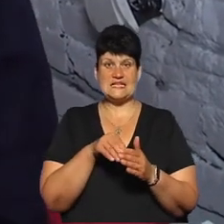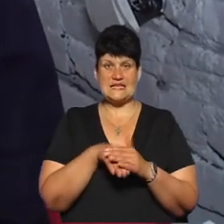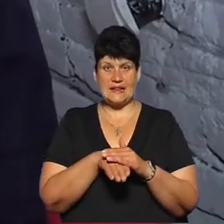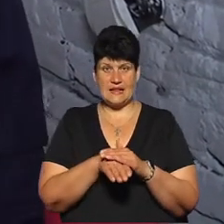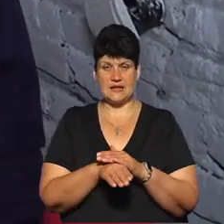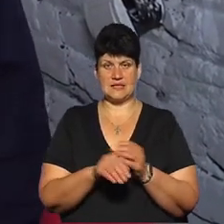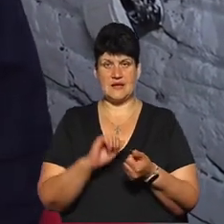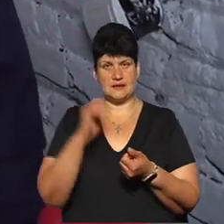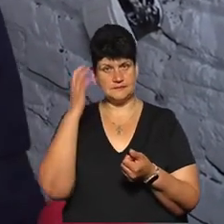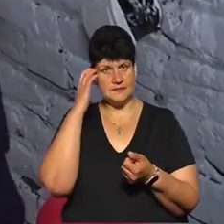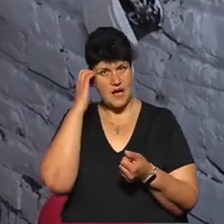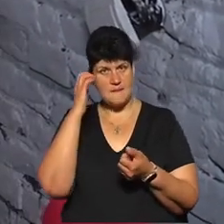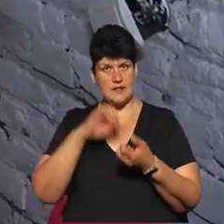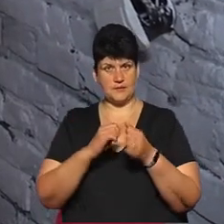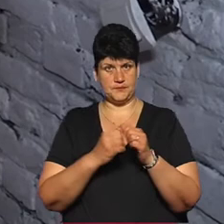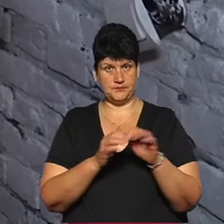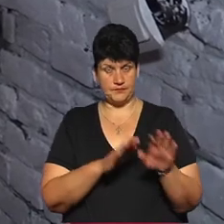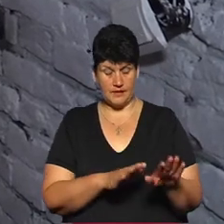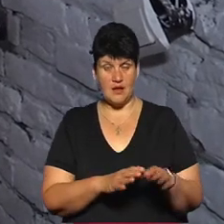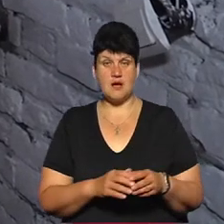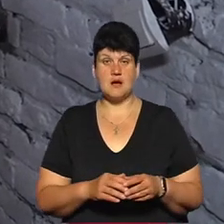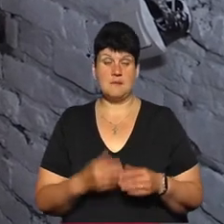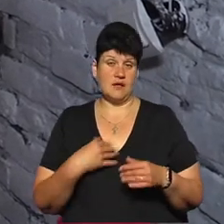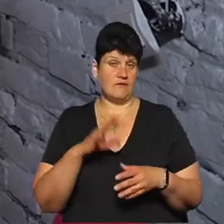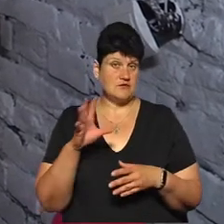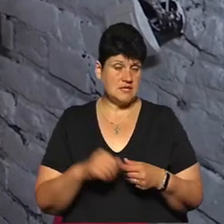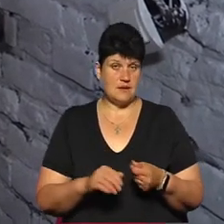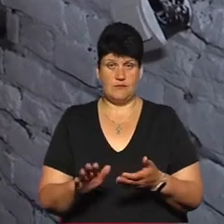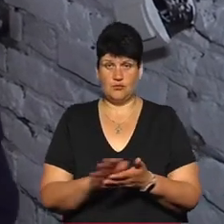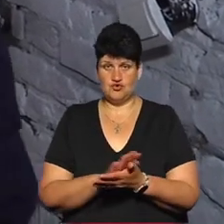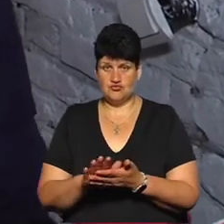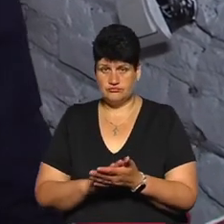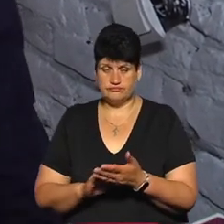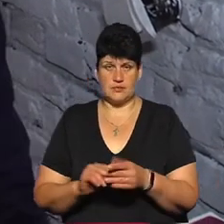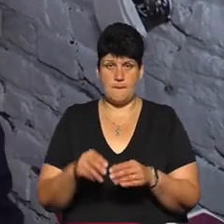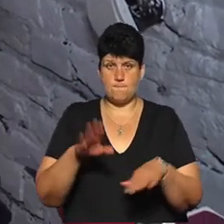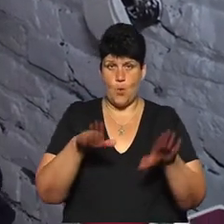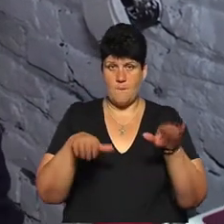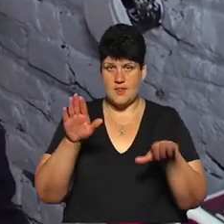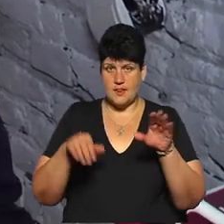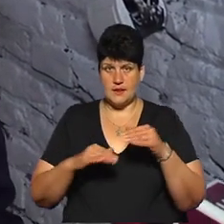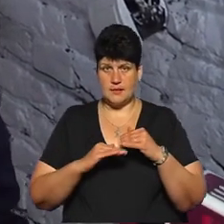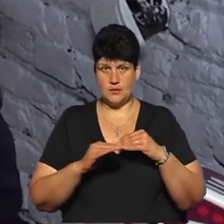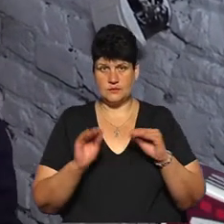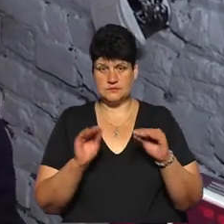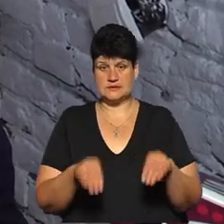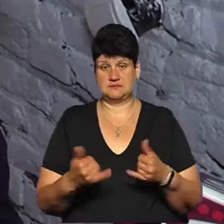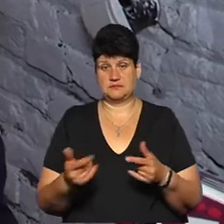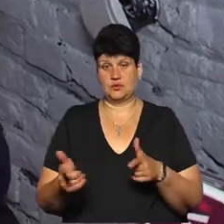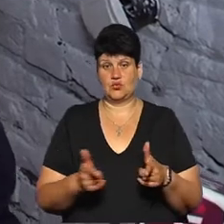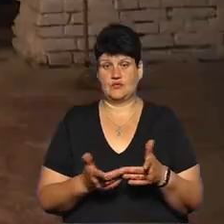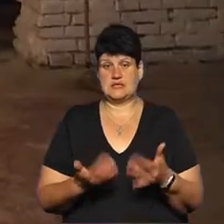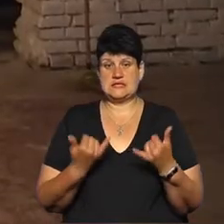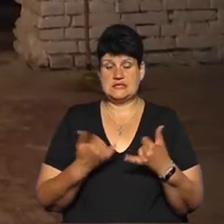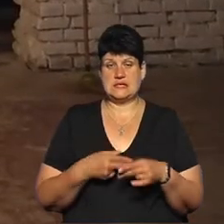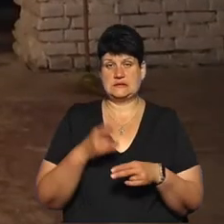почистили, побілили, вставили підлоги. Так приготувалися. Зараз доробляємо